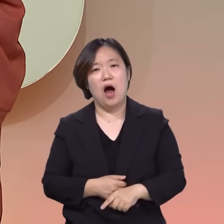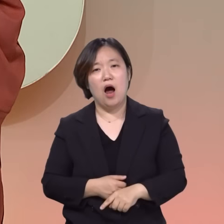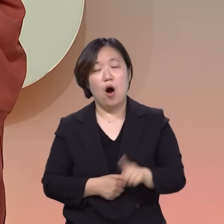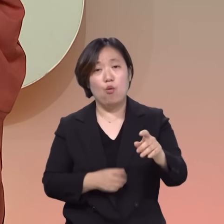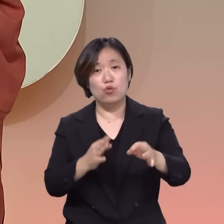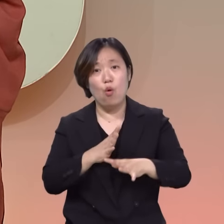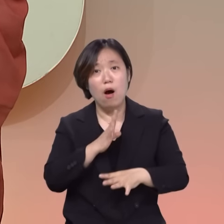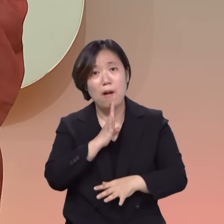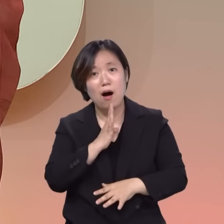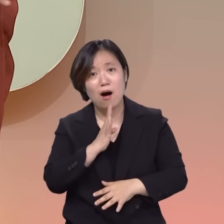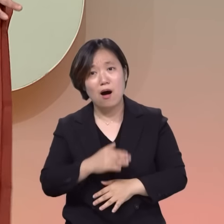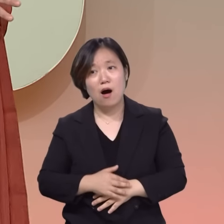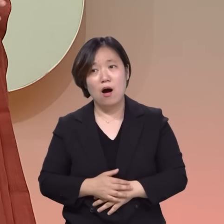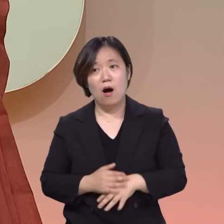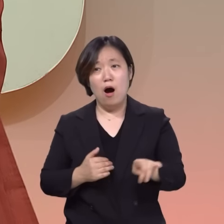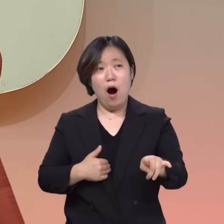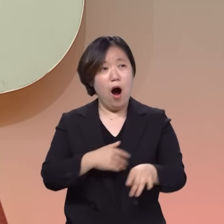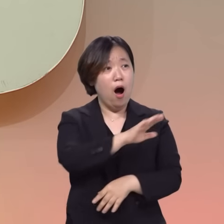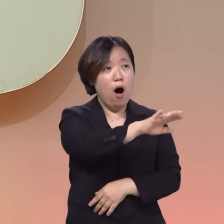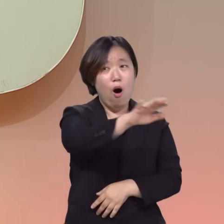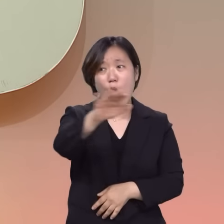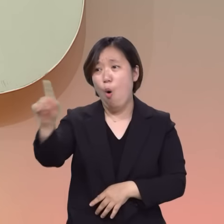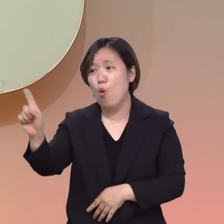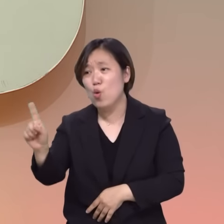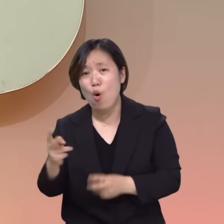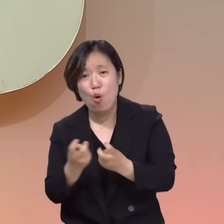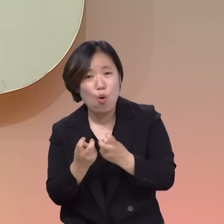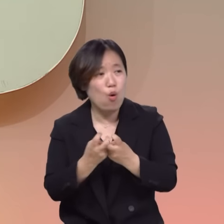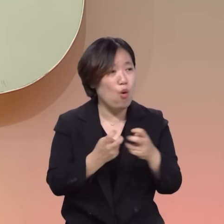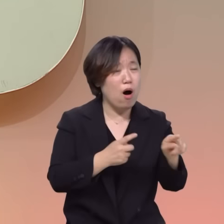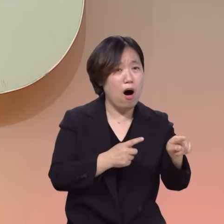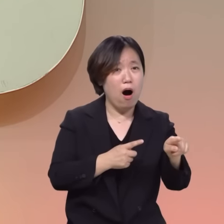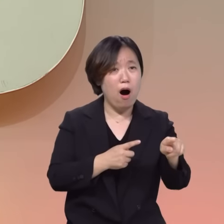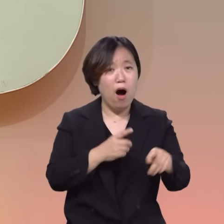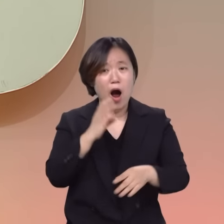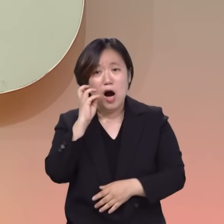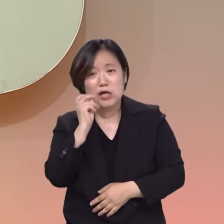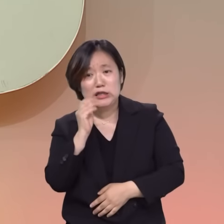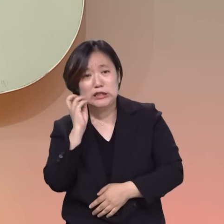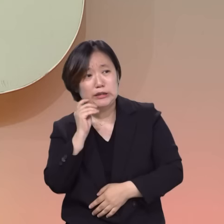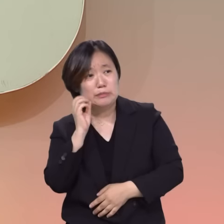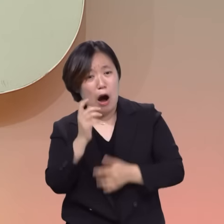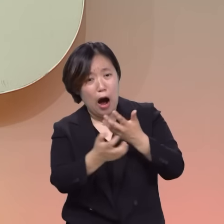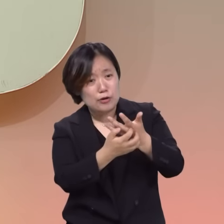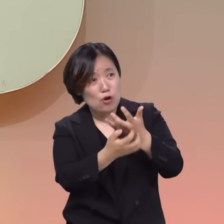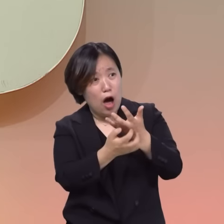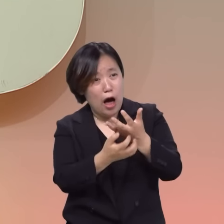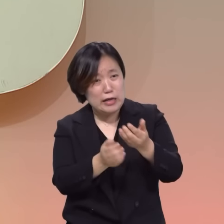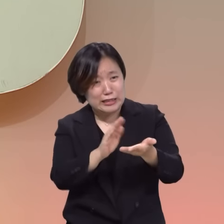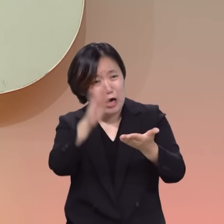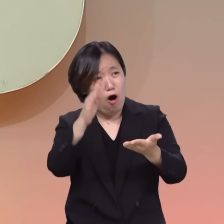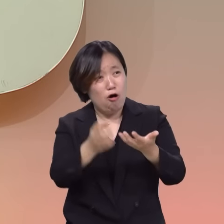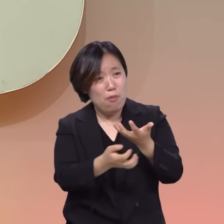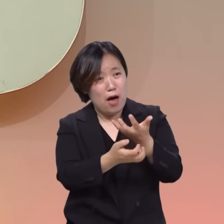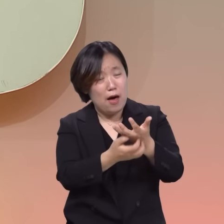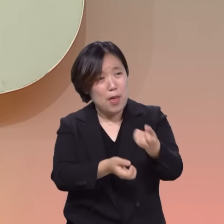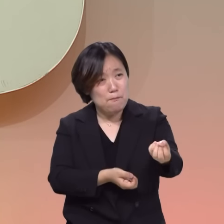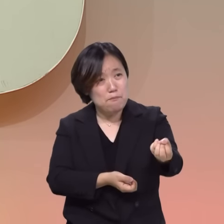이제 놀랐겠지 주변에서 난리가 나면서 이거 어떻게 기름 방울이 눈동자의 정통으로 튀었으면